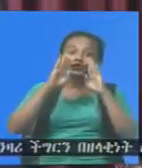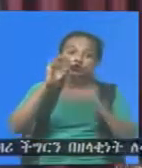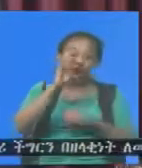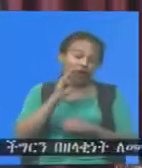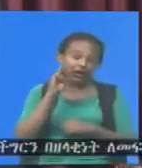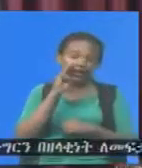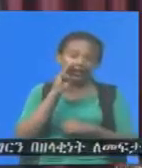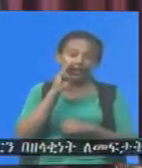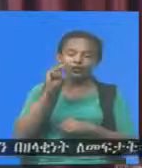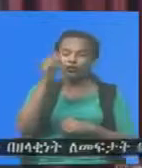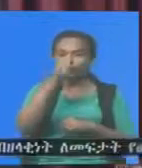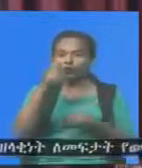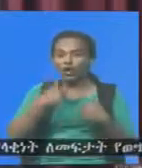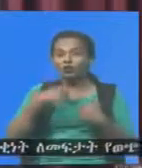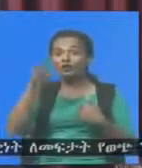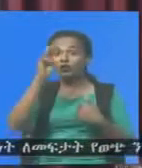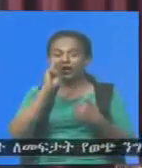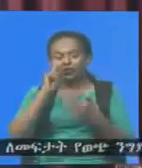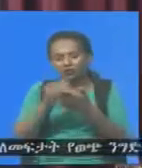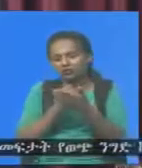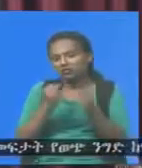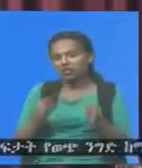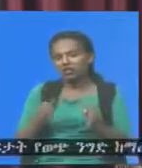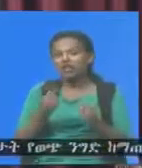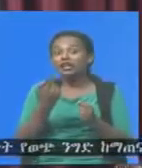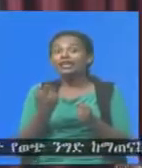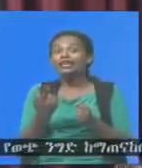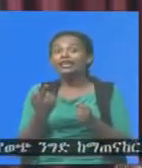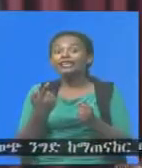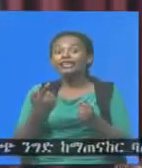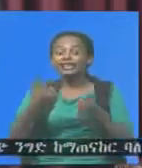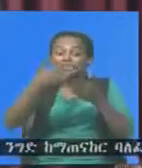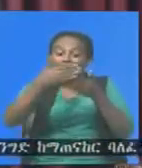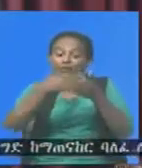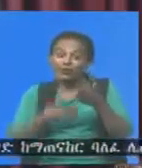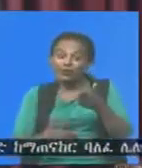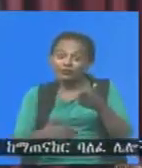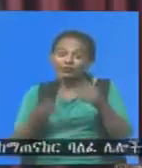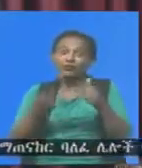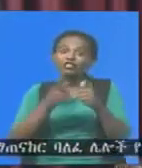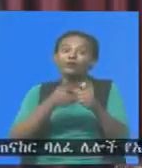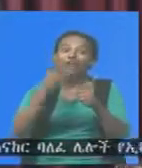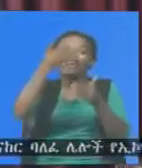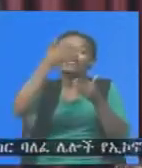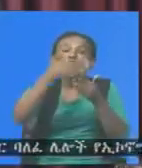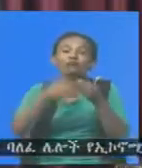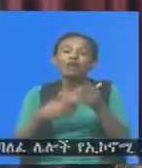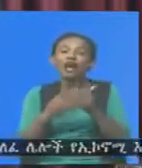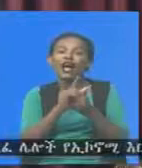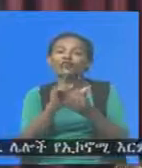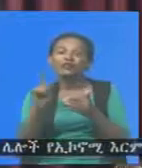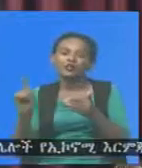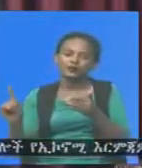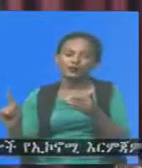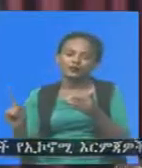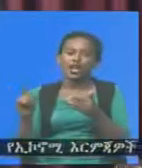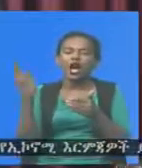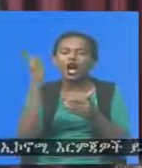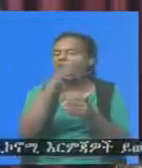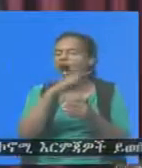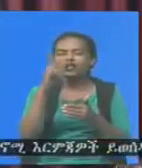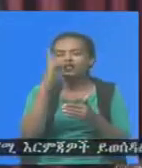ሶማሌ፣ ኢትዮጵያ ያለ ሶማሌ መውሰድ ይችላል። ይሄን ድንበር መጀመሪያ ድንበር አይደለም ብሎ መንሰጥሩ አርቲፊሻል